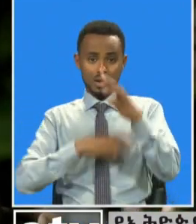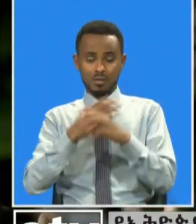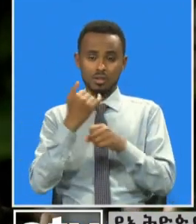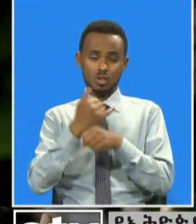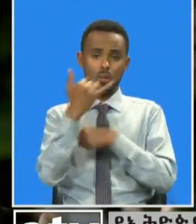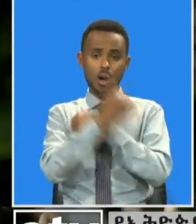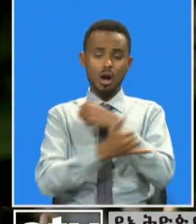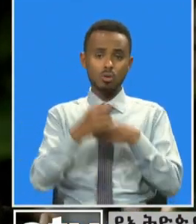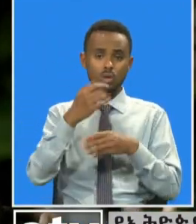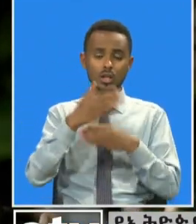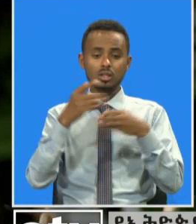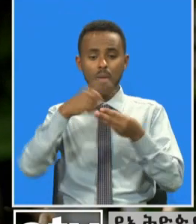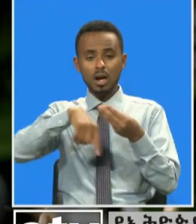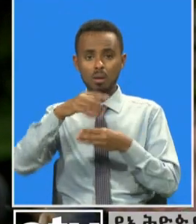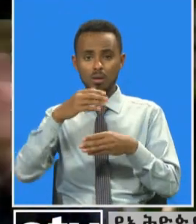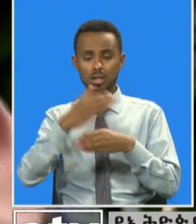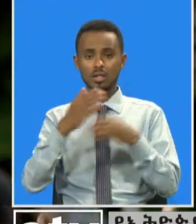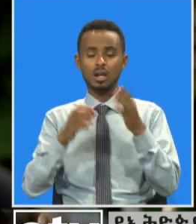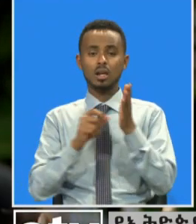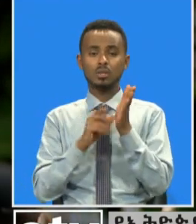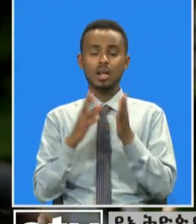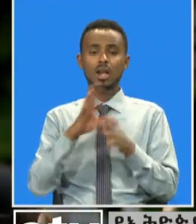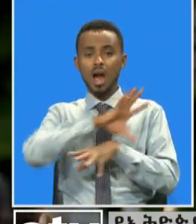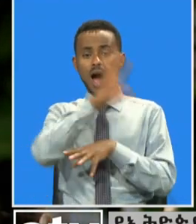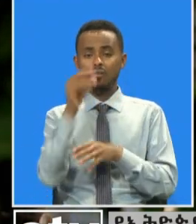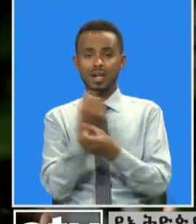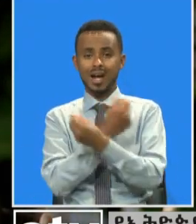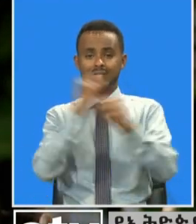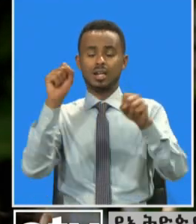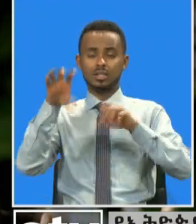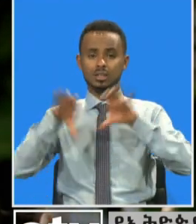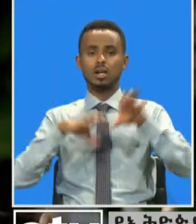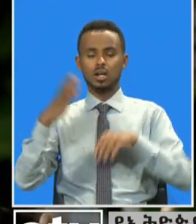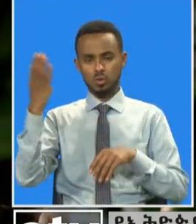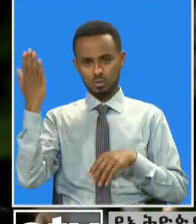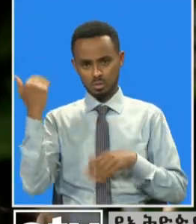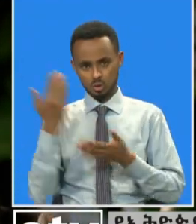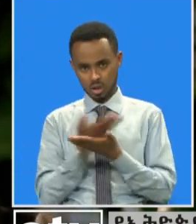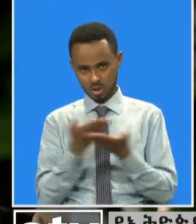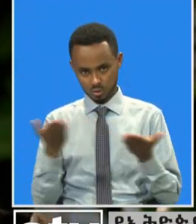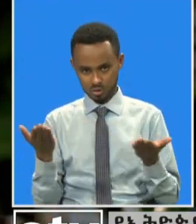ደረጃ፣ በአካባቢ ደረጃ ለምሳሌ ለአፍሪካ ነጻነት ስታደርጋቸው የነበሩ ነገሮች